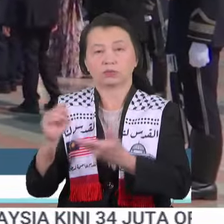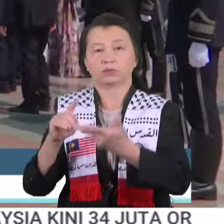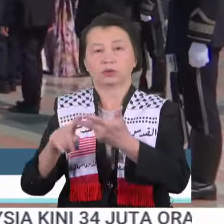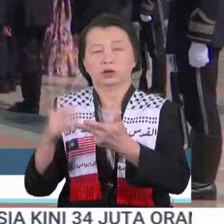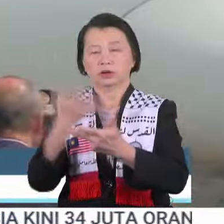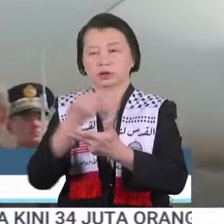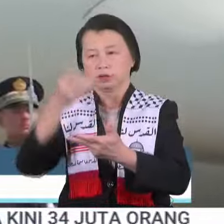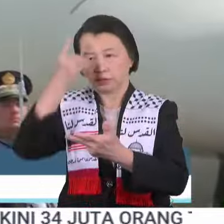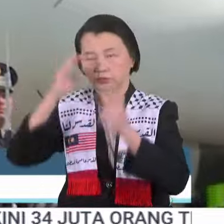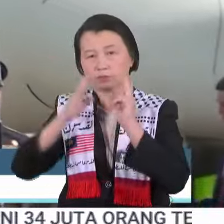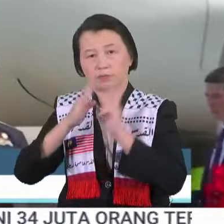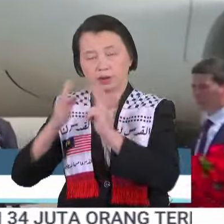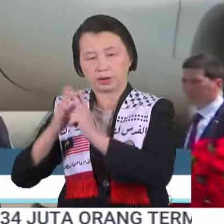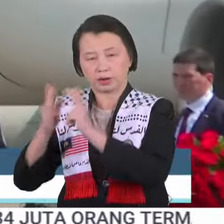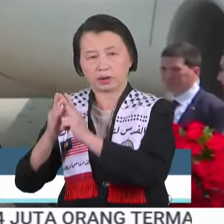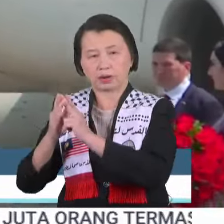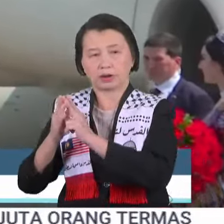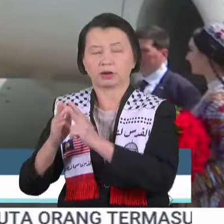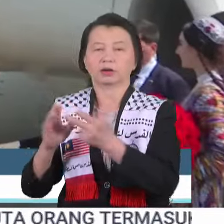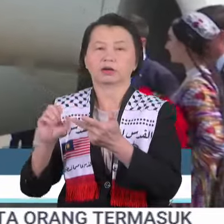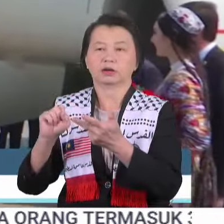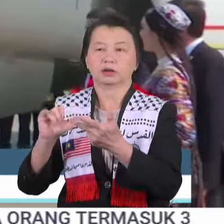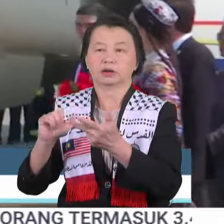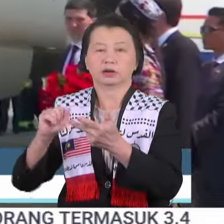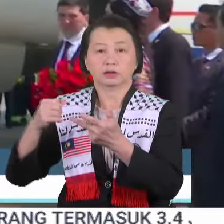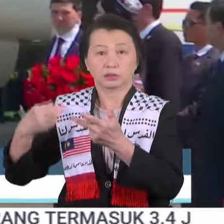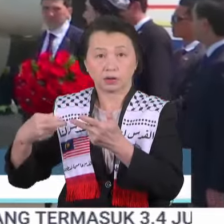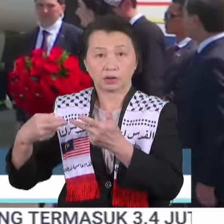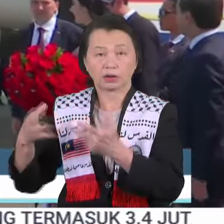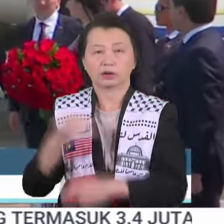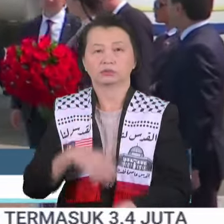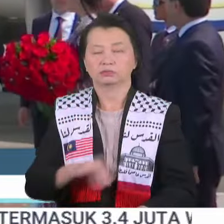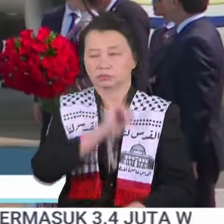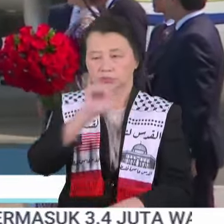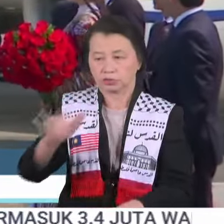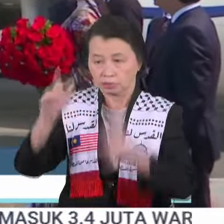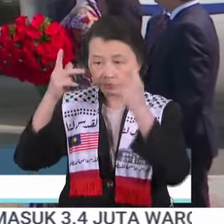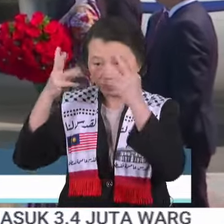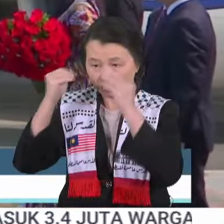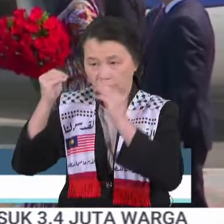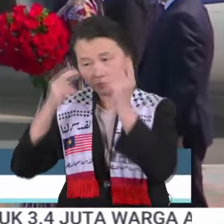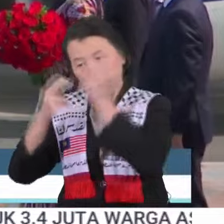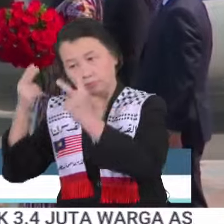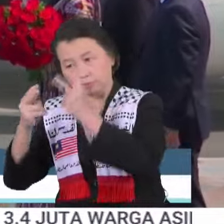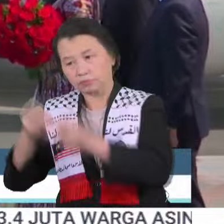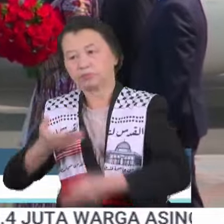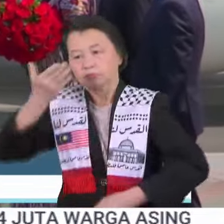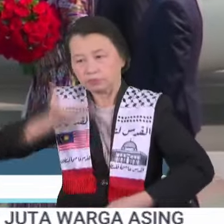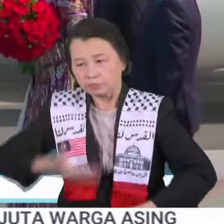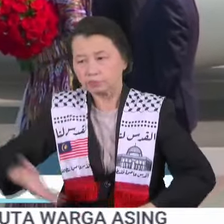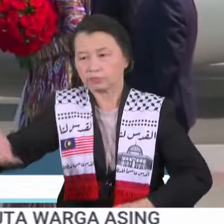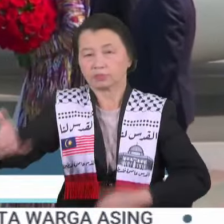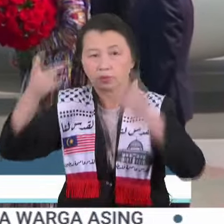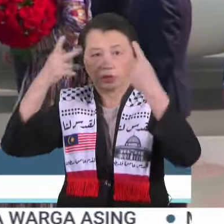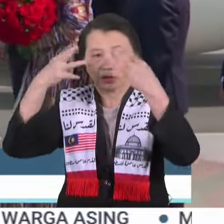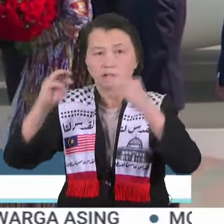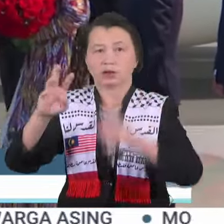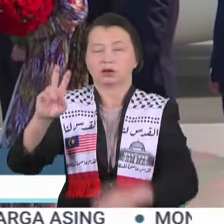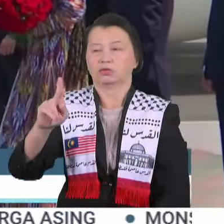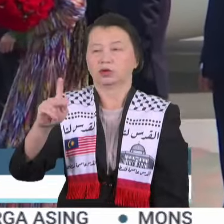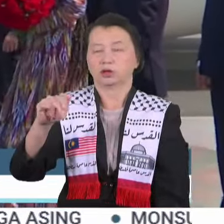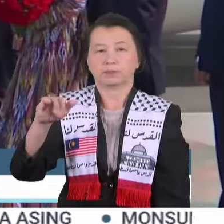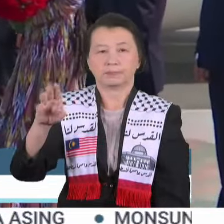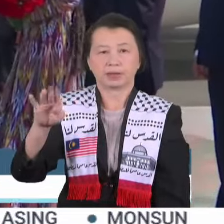Saidov dan Datuk Bandar Tashkent Shavkat Umrzakov. Kunjungan Perdana Menteri itu bagi memenuhi undangan Presiden